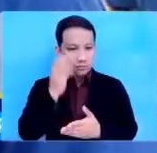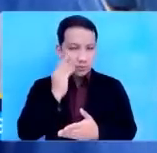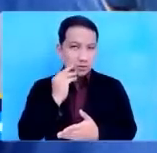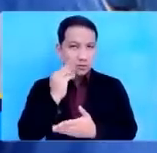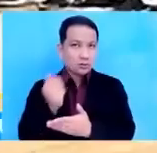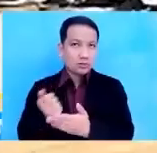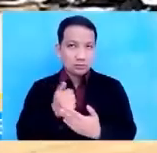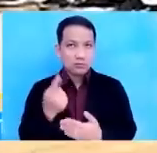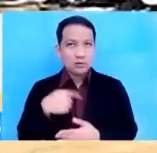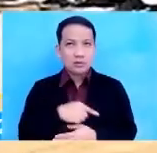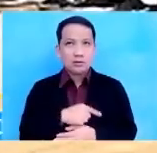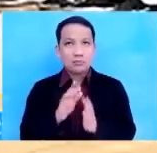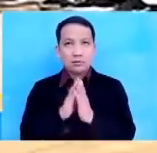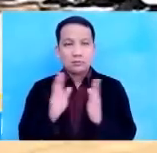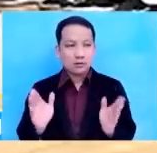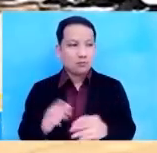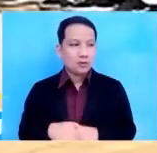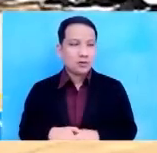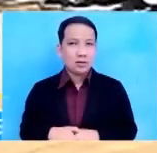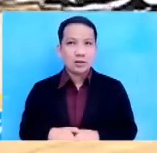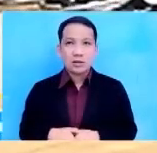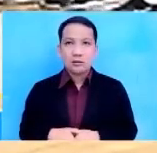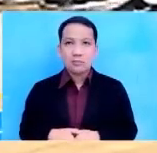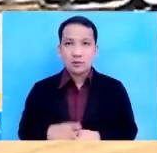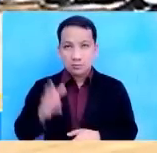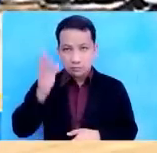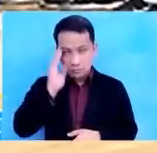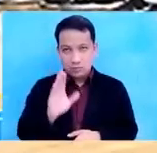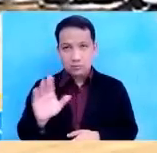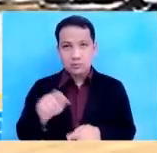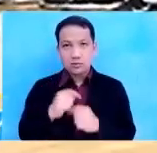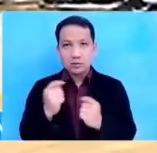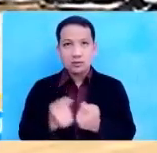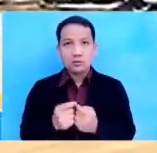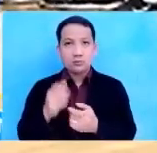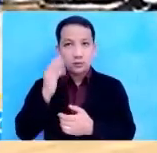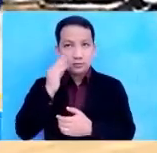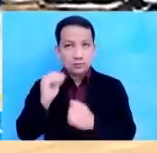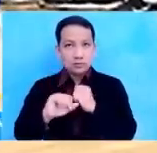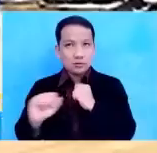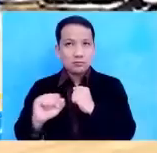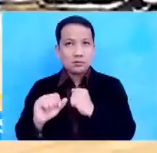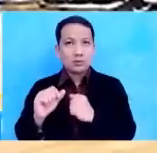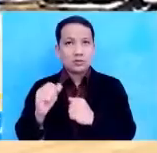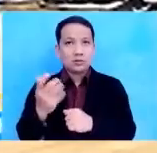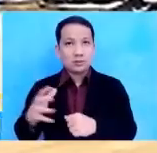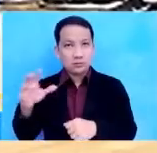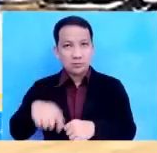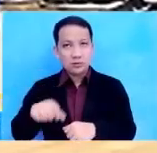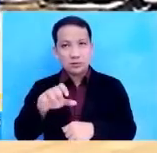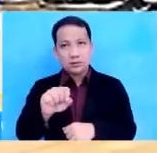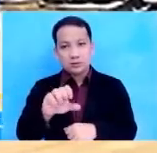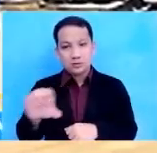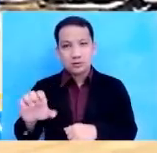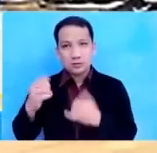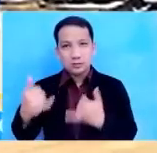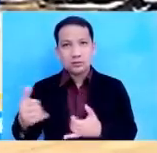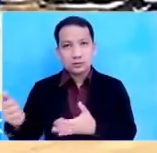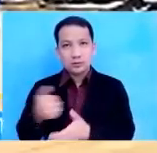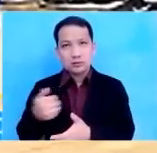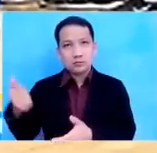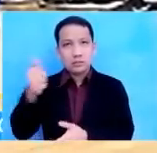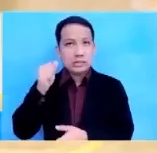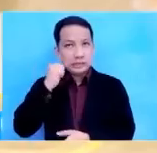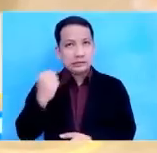help us a lot. May baon ding aral ang koponan mula sa naging kampanya nila sa Cambodia SEA Games kung saan nakuha nila ang